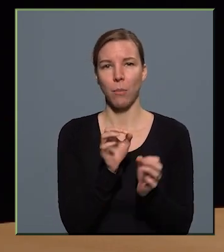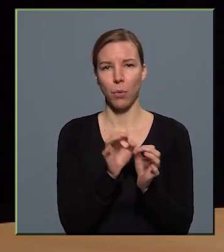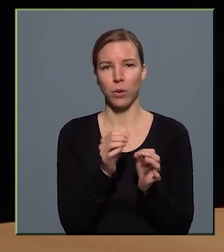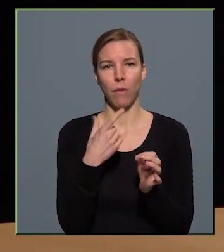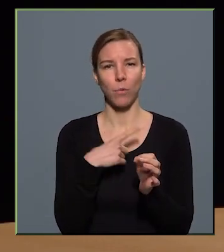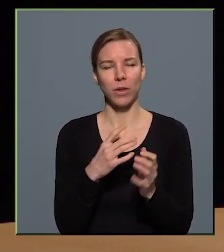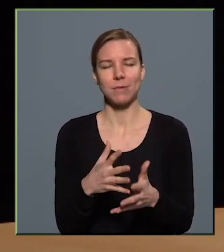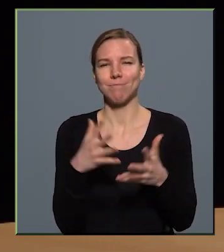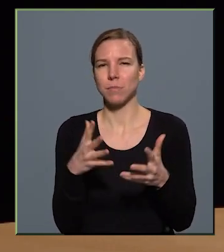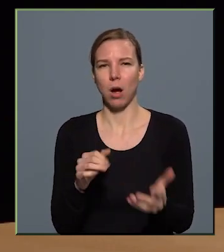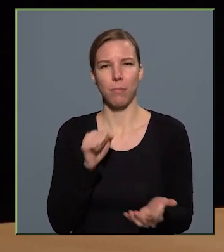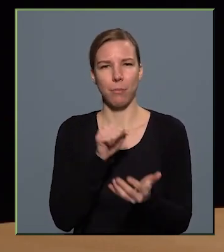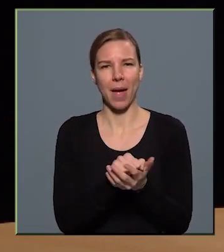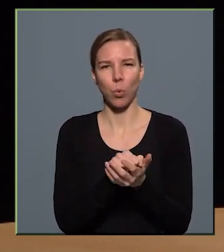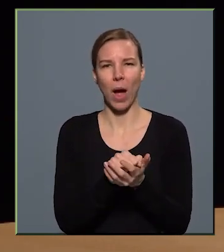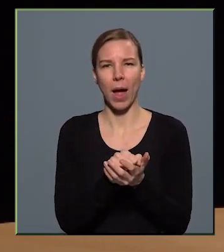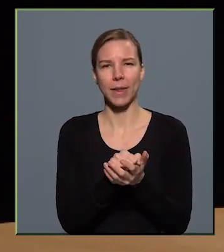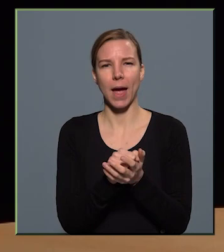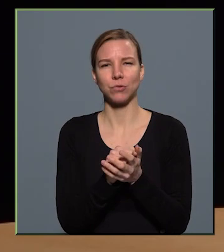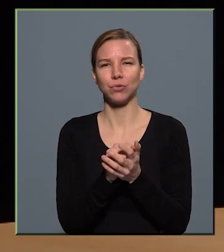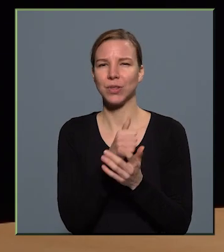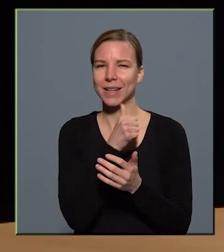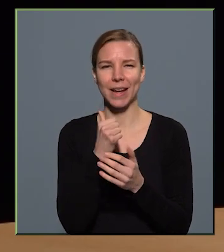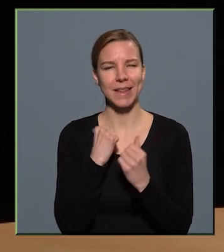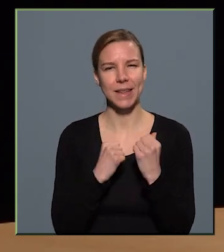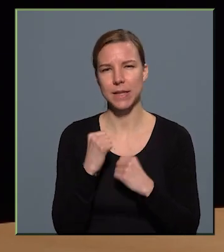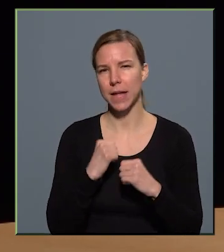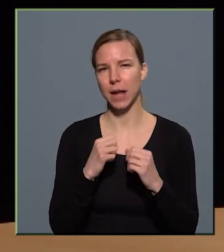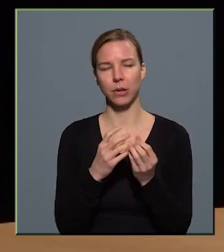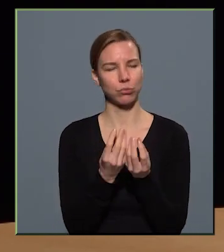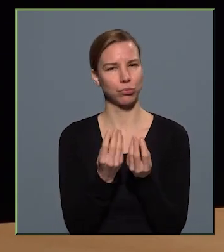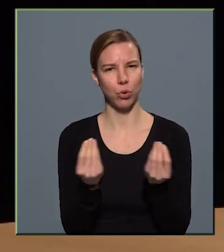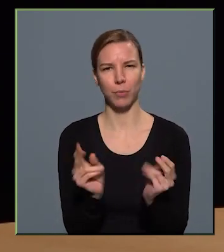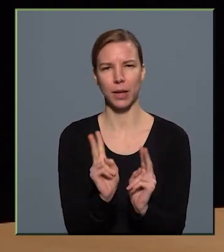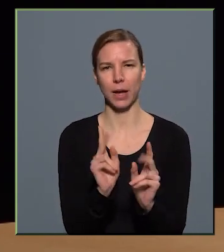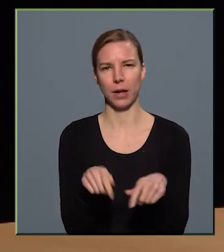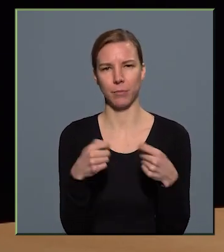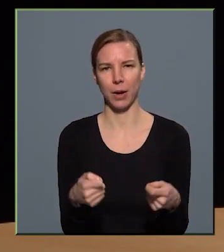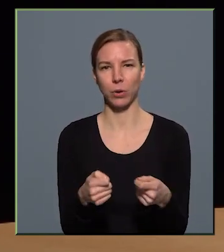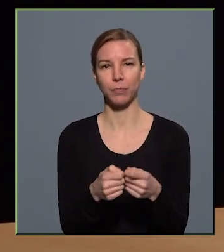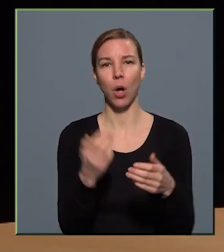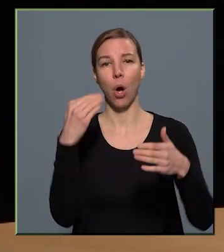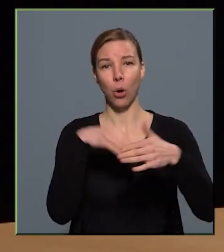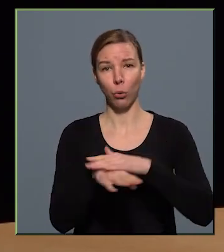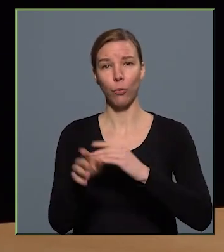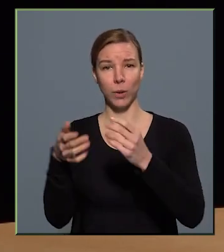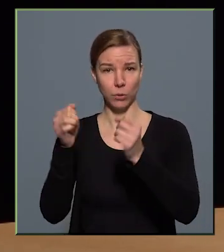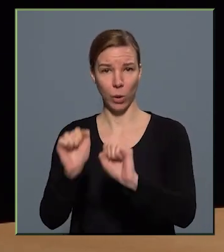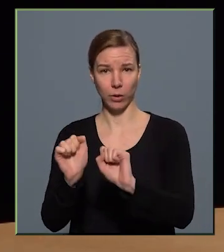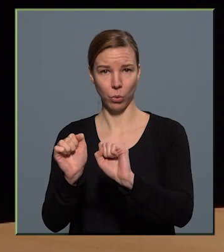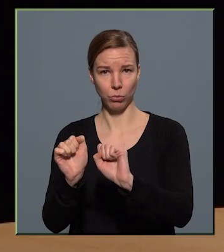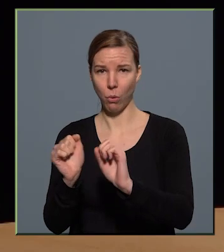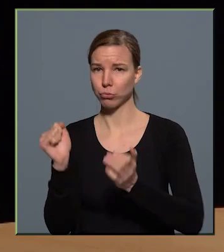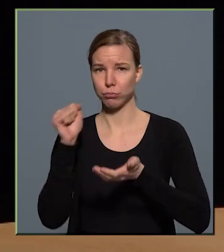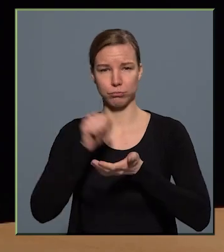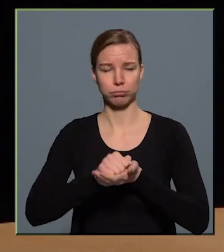óriási beruházási kényszerhiány, nagyon sok mindent meg kellett csinálni, amit a külföldi tulajdonosok meg is csináltak. Szerintem